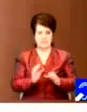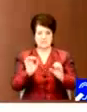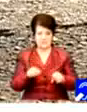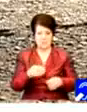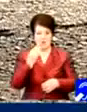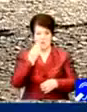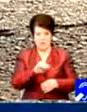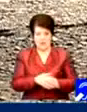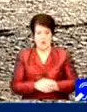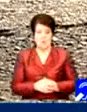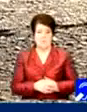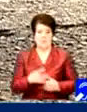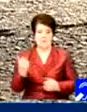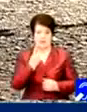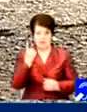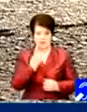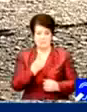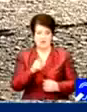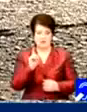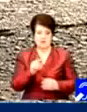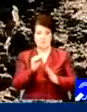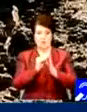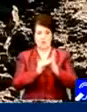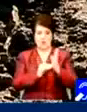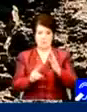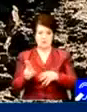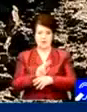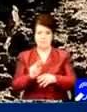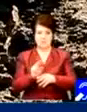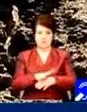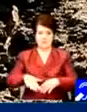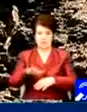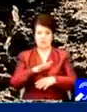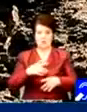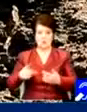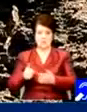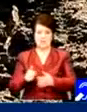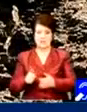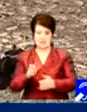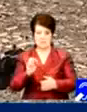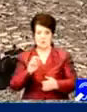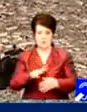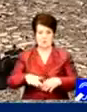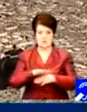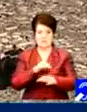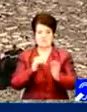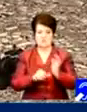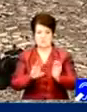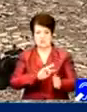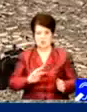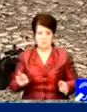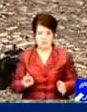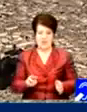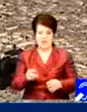mai bine. Prima sa misiune este demararea programului de reparații în curțile de bloc. O suprafață de 60.000 de metri pătrați ar